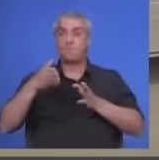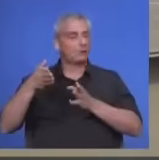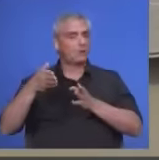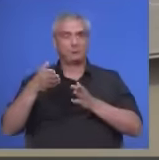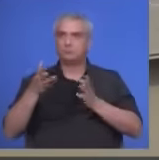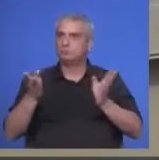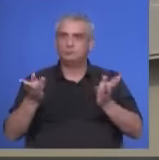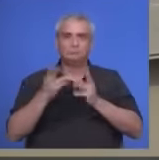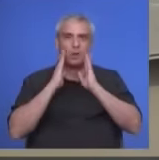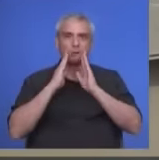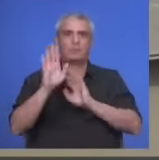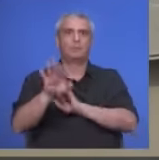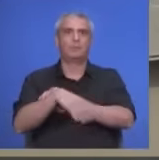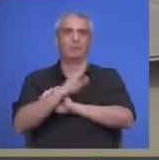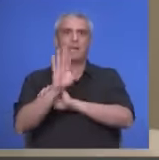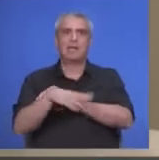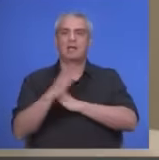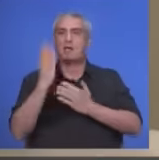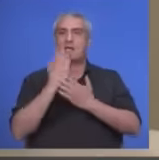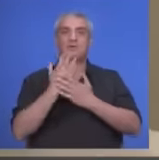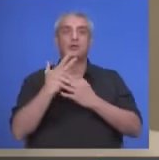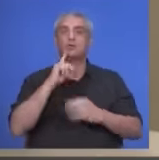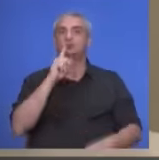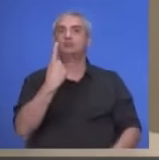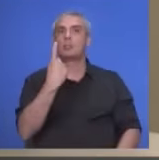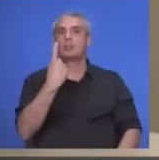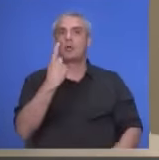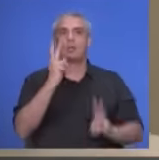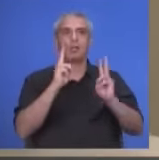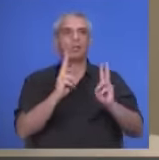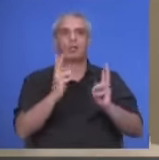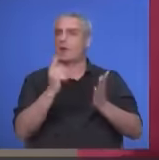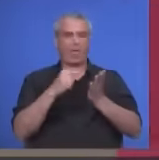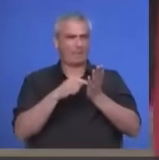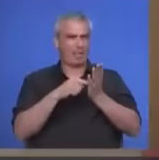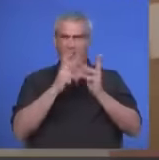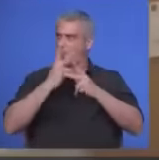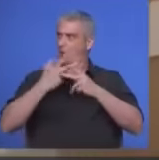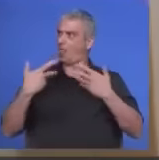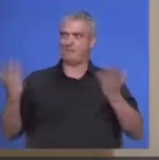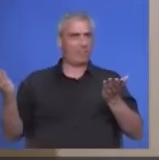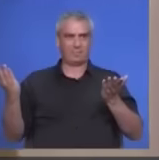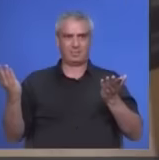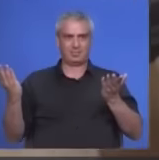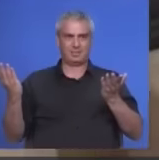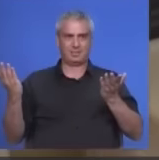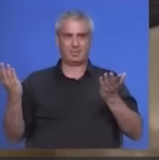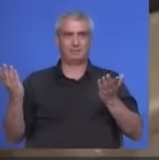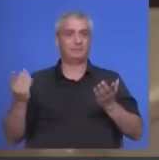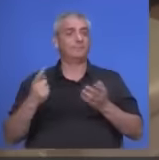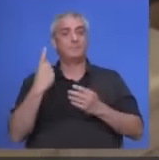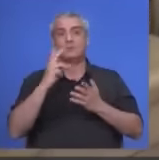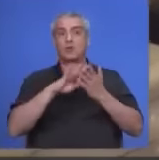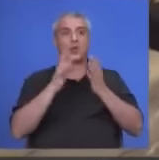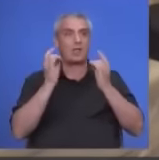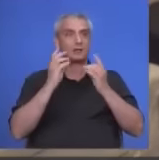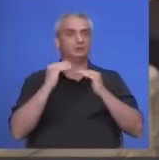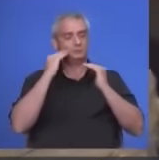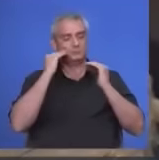להאמין, עומדות ריקות כבר יותר משנה, ולא בגלל שנגמרו החולים במדינת ישראל. הכל חדש, הכל בסטנדרט